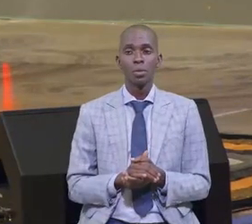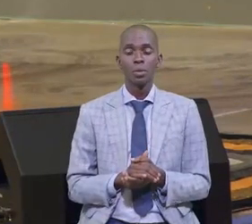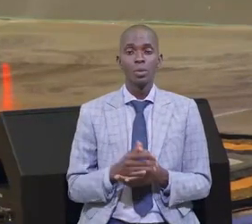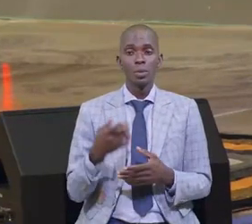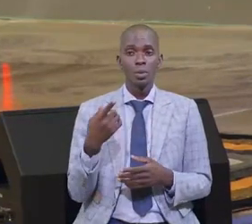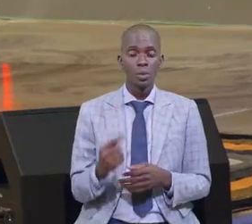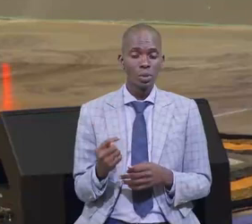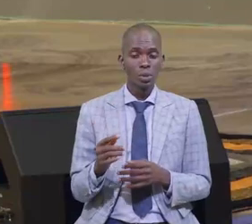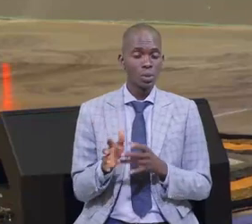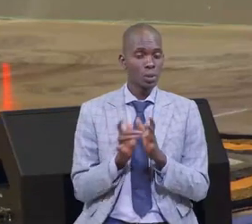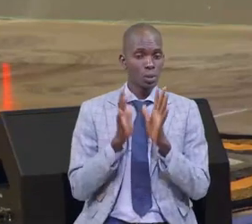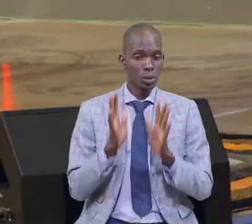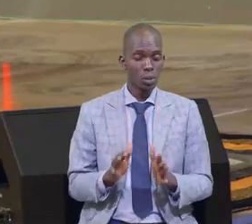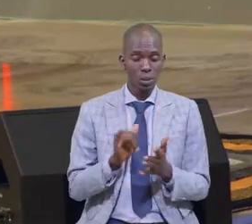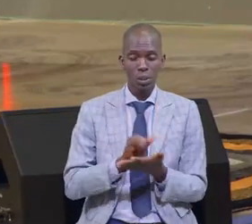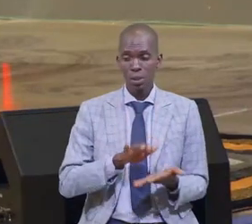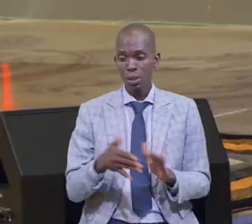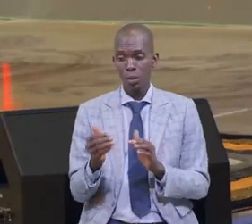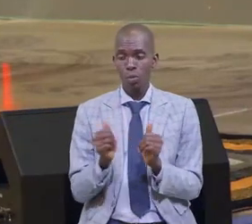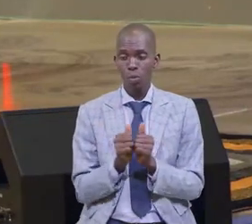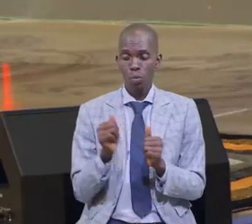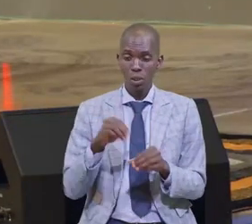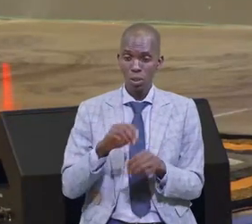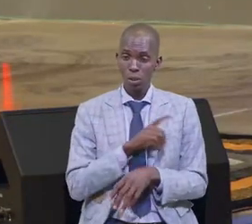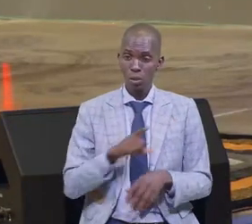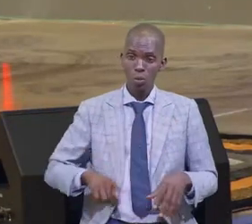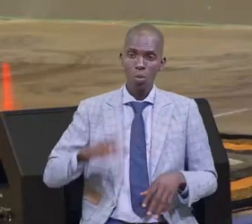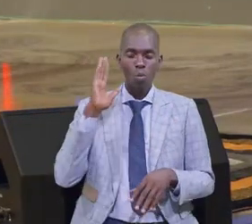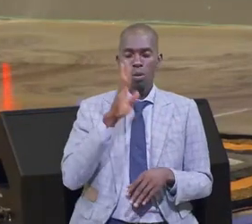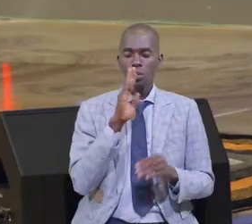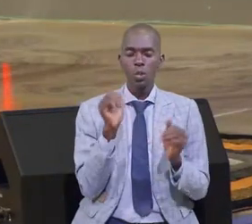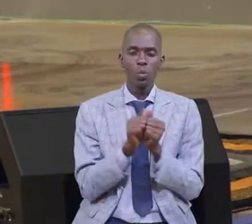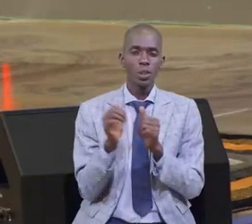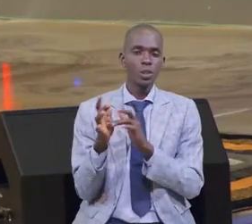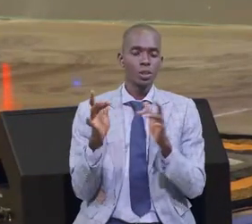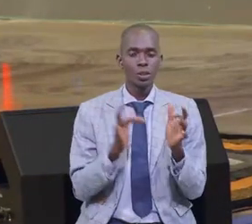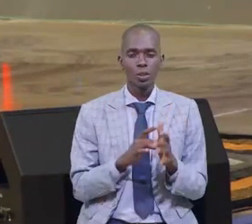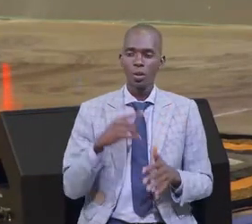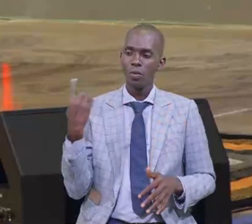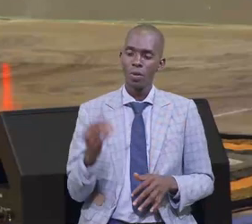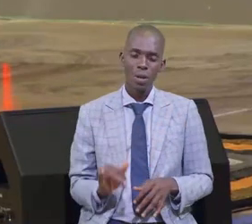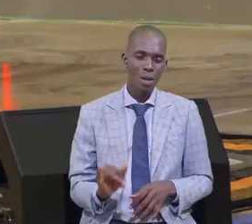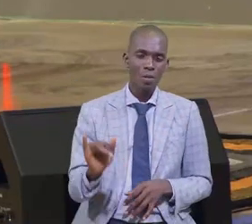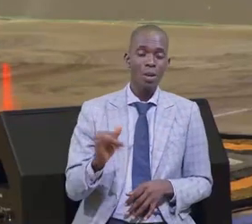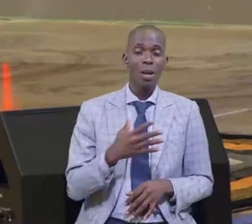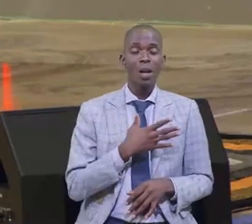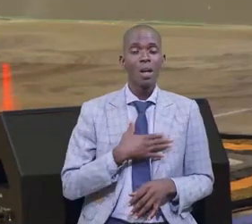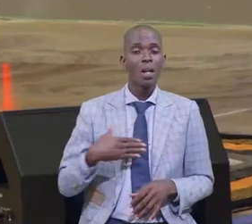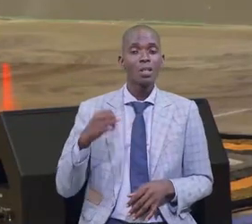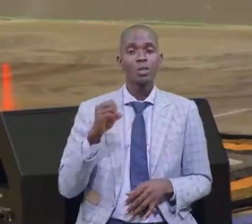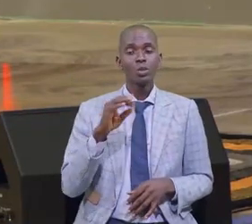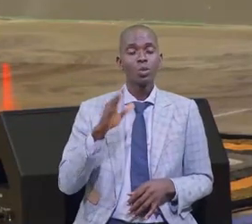ils seront avec Jésus pour toujours et pour toujours. Et